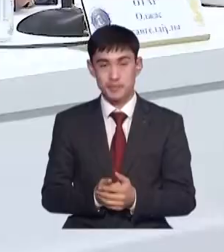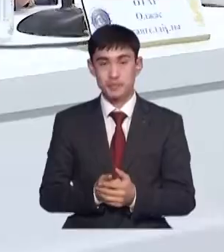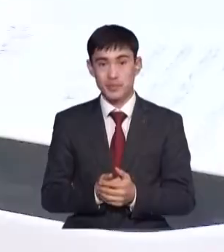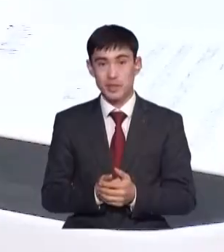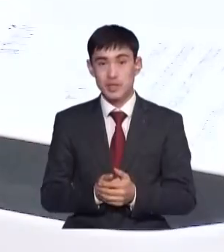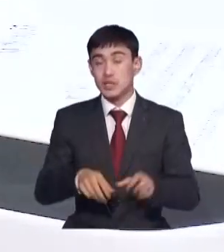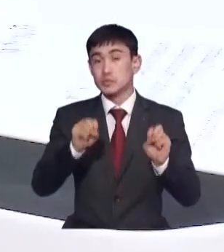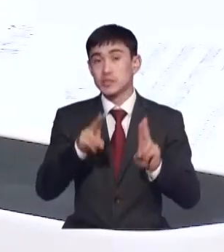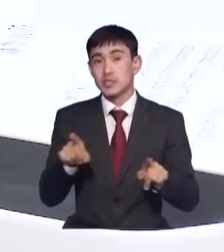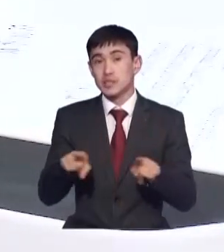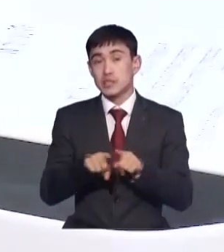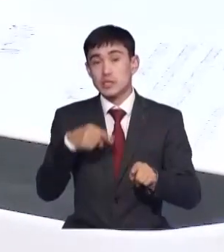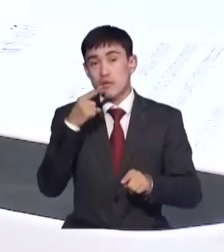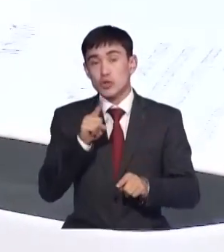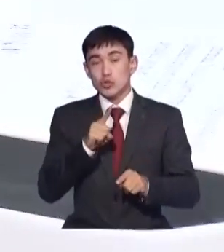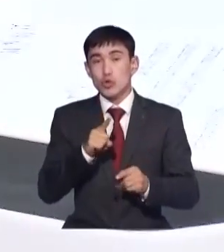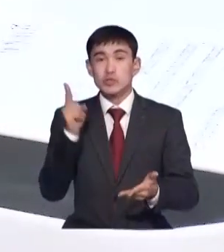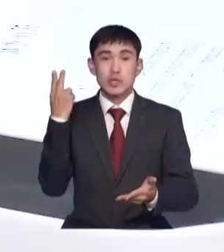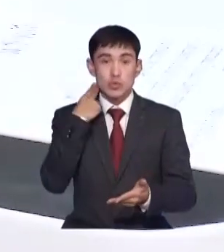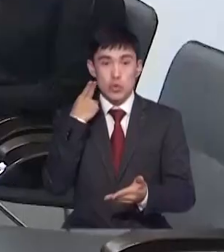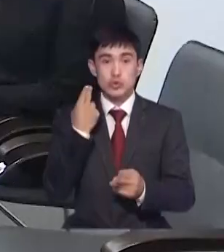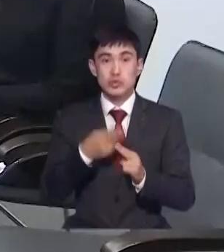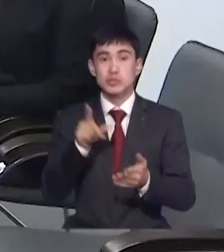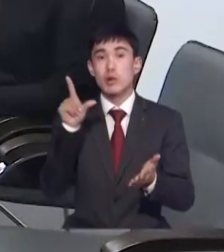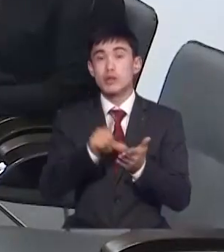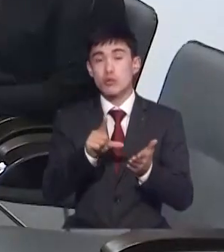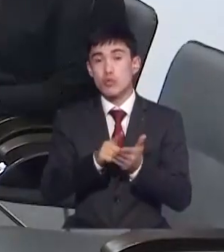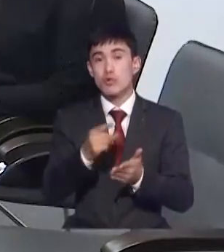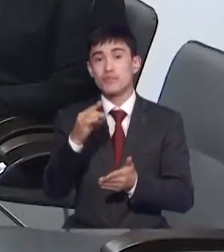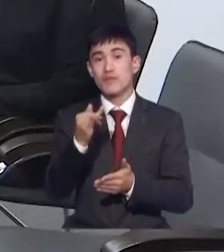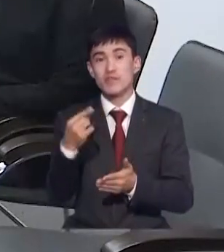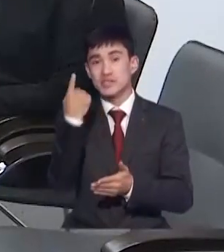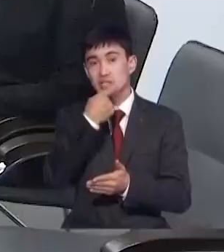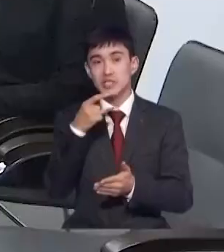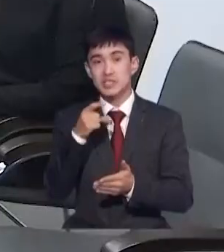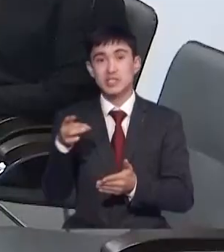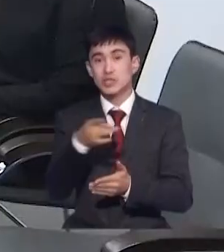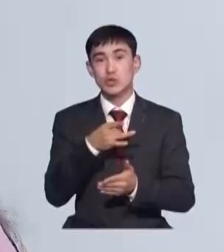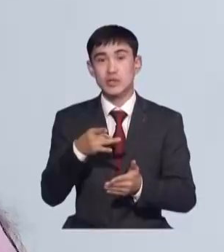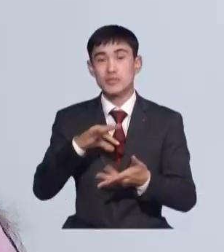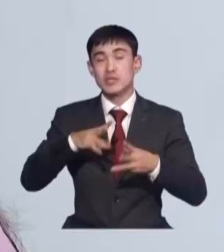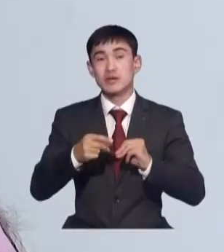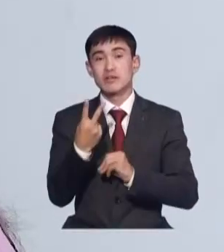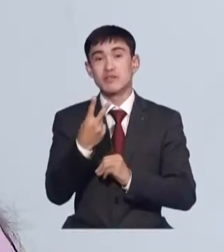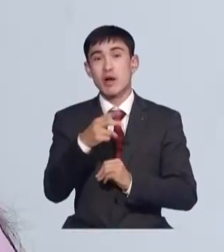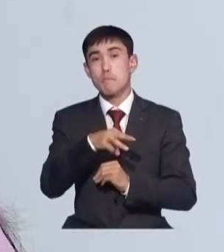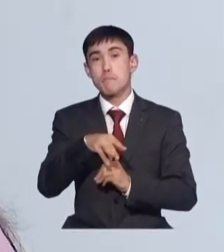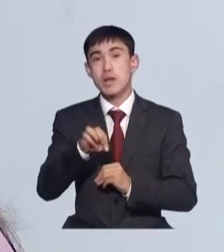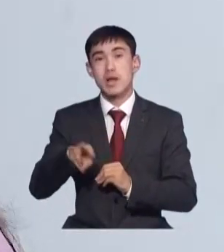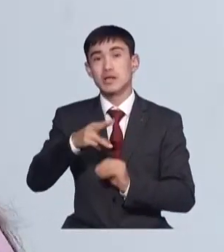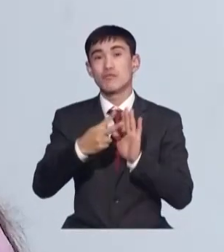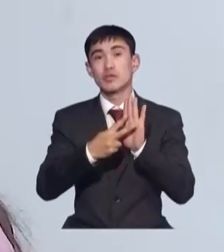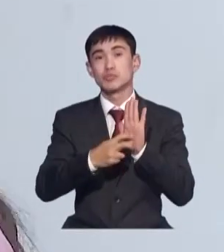85% от общего числа. Специалист также отметил, что задолженность по налогам физических лиц региона составила более